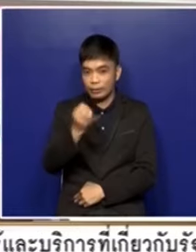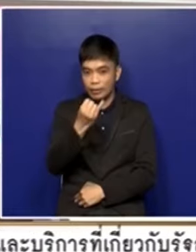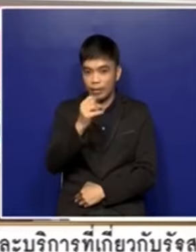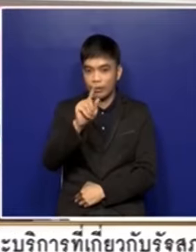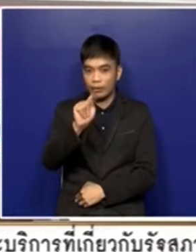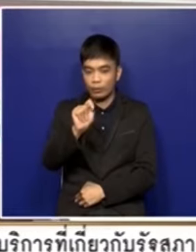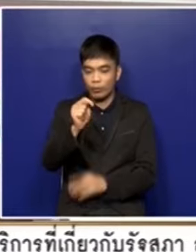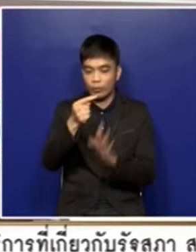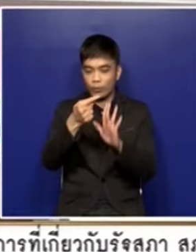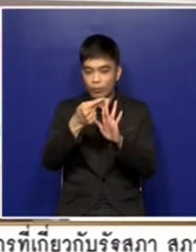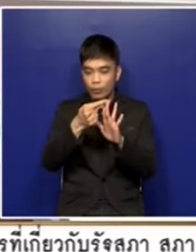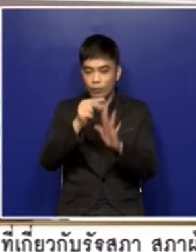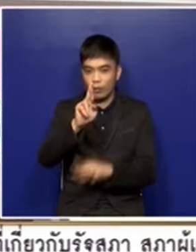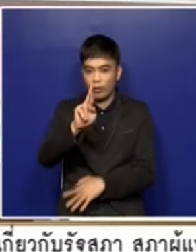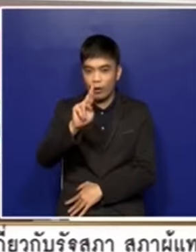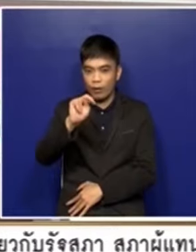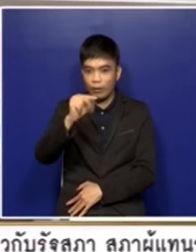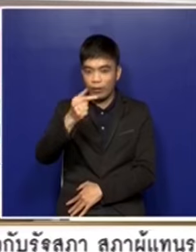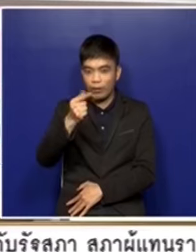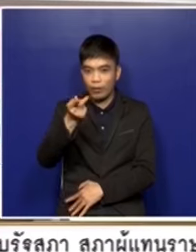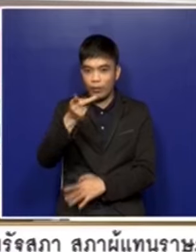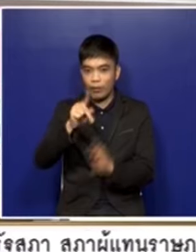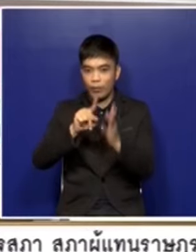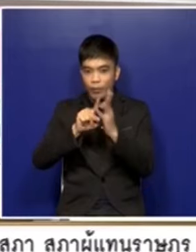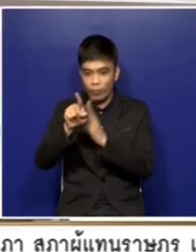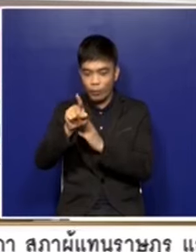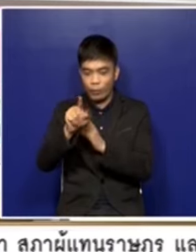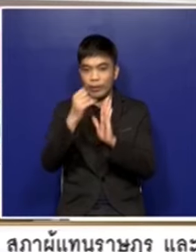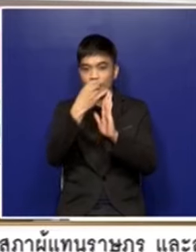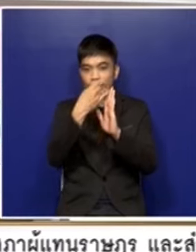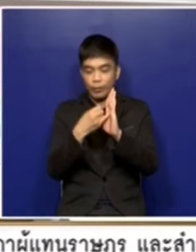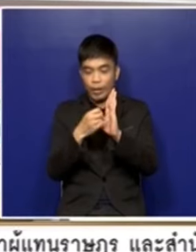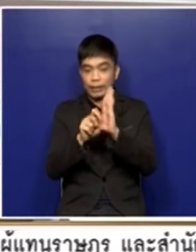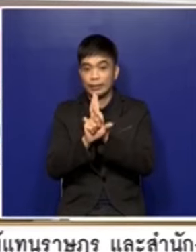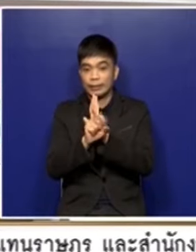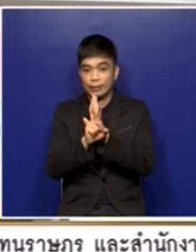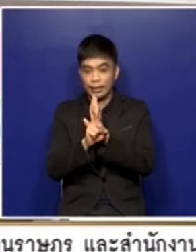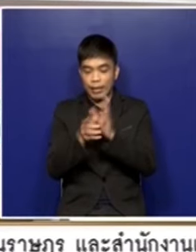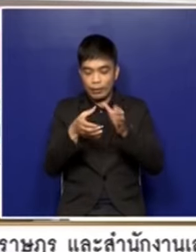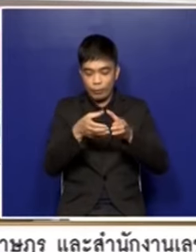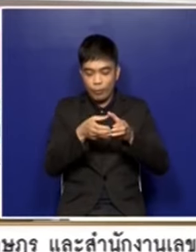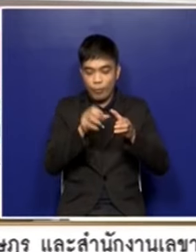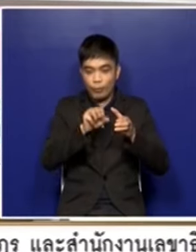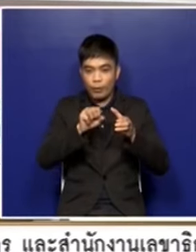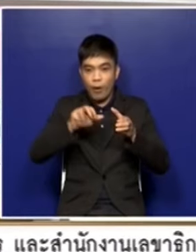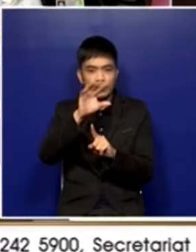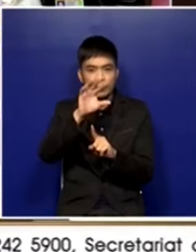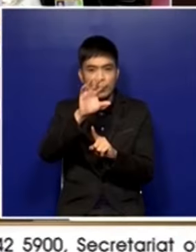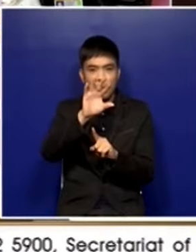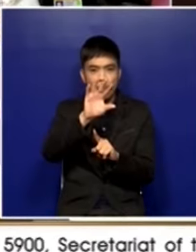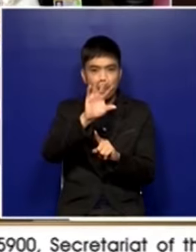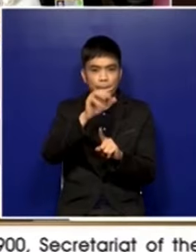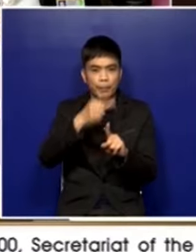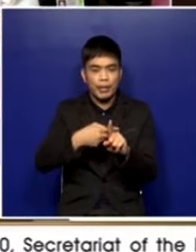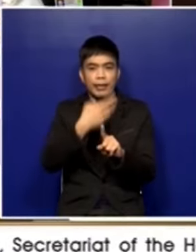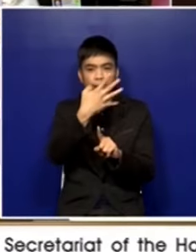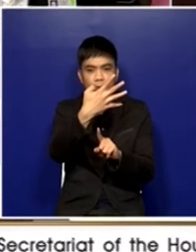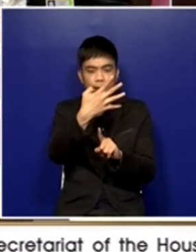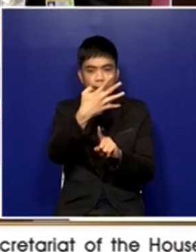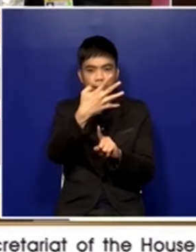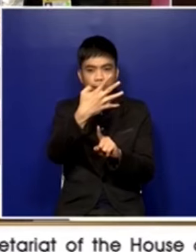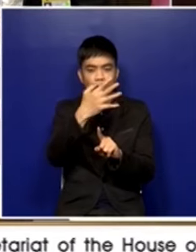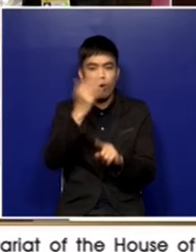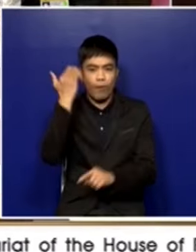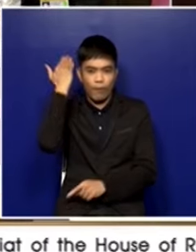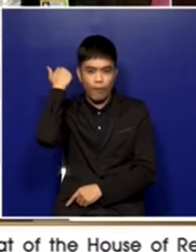จาก 4ตั้งค่าวันทุกวันแต่ตอนนี้ยังไม่ได้คำตอบยังใหญ่ยังไม่ได้คำตอบคุณชวนบอกว่าเดี๋ยวคงต้องรอหารือพรุ่ง